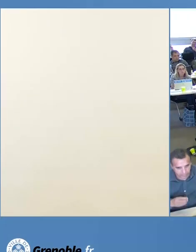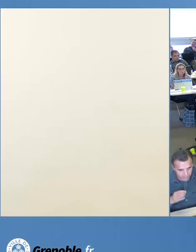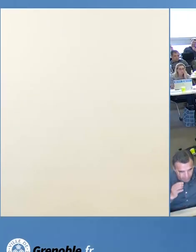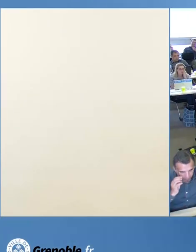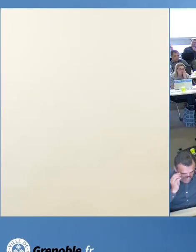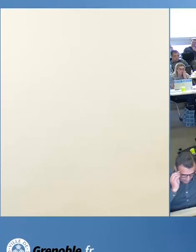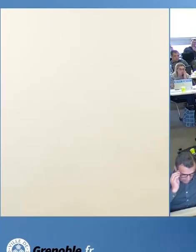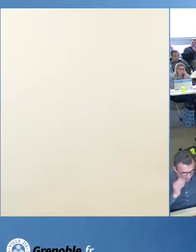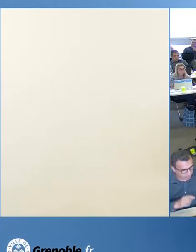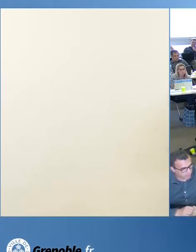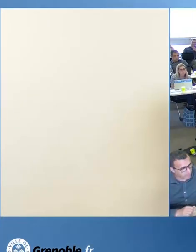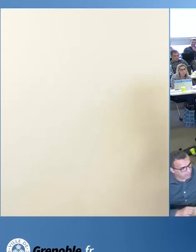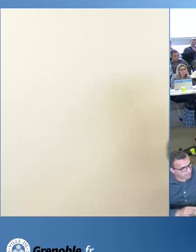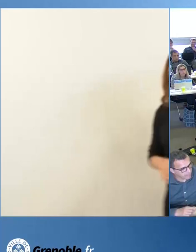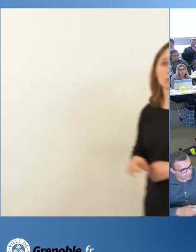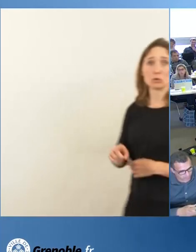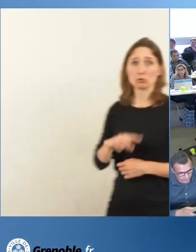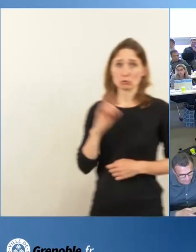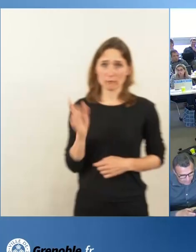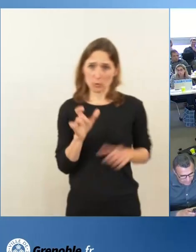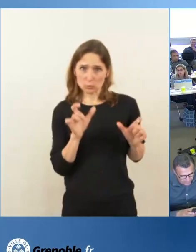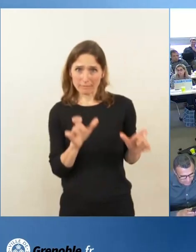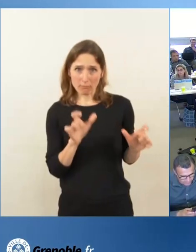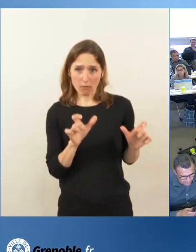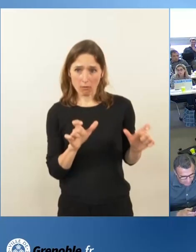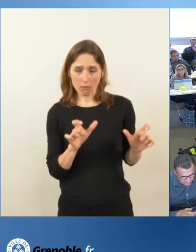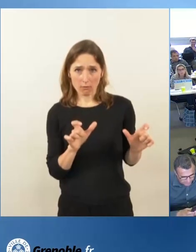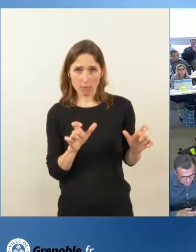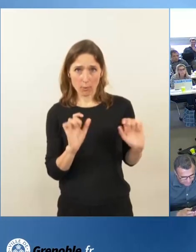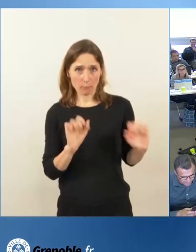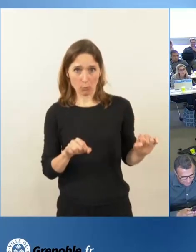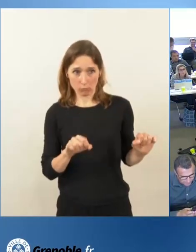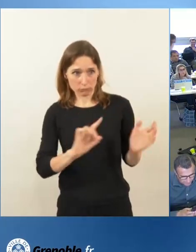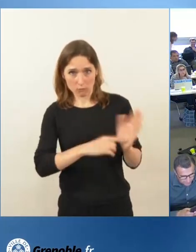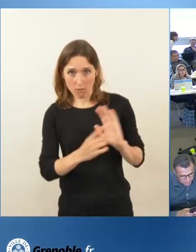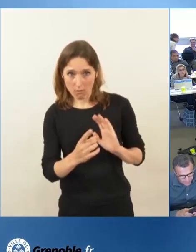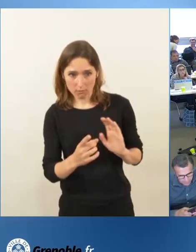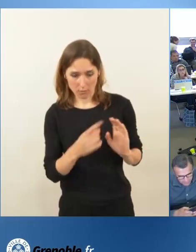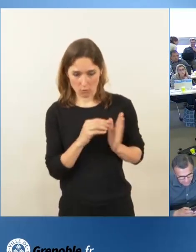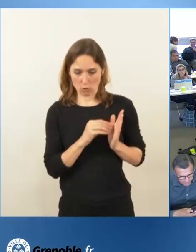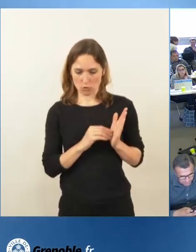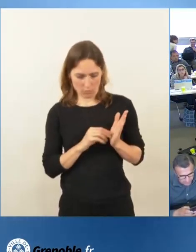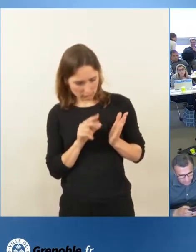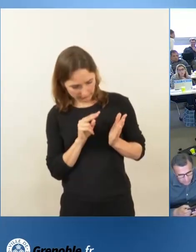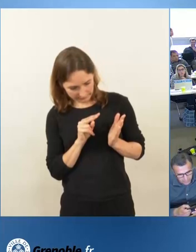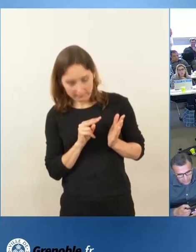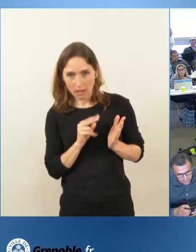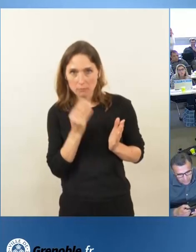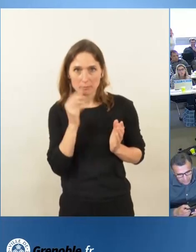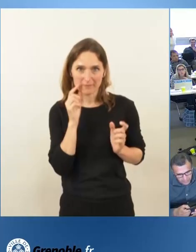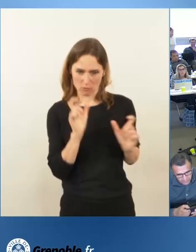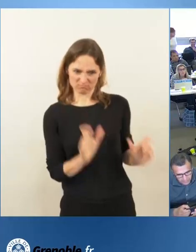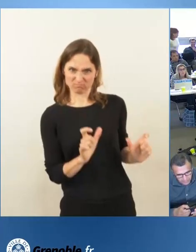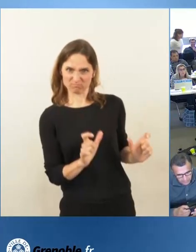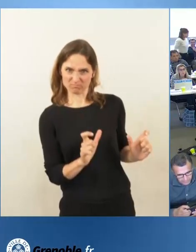tous ceux qui veulent être scrutateurs le peuvent c'est rappeler dans ma petite note donc si vous avez envie de venir scruter ce que font